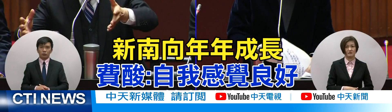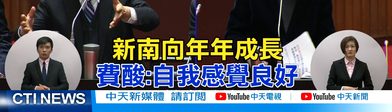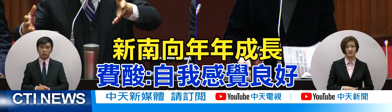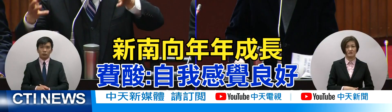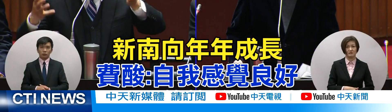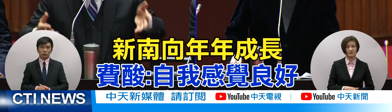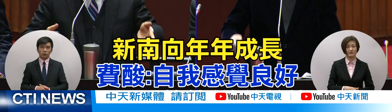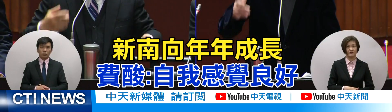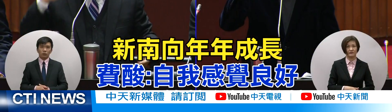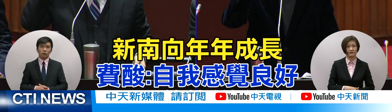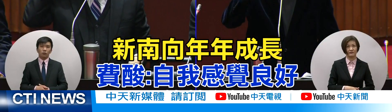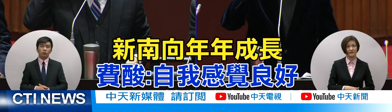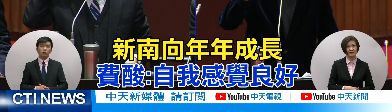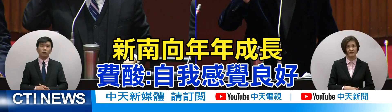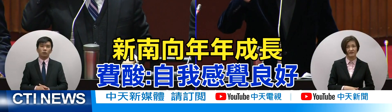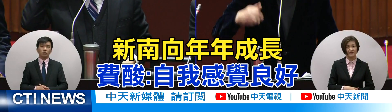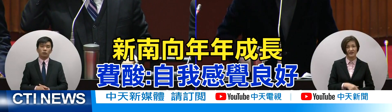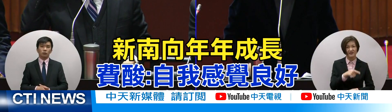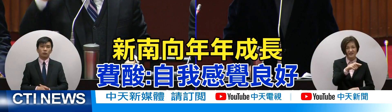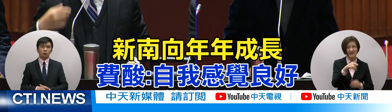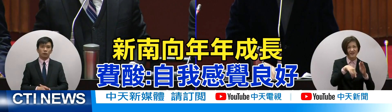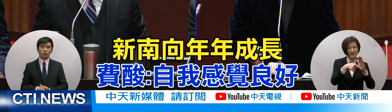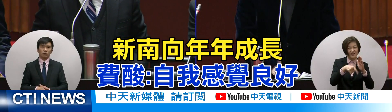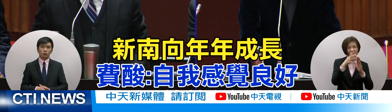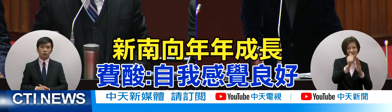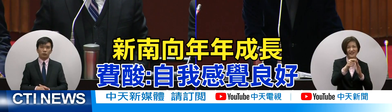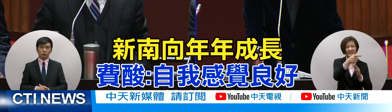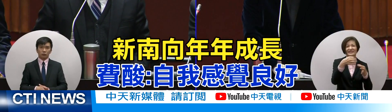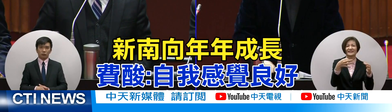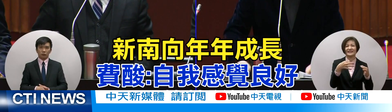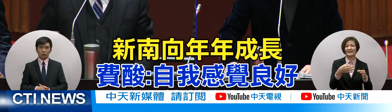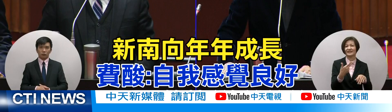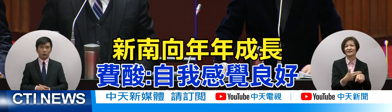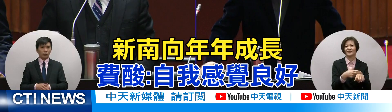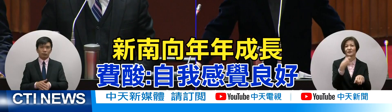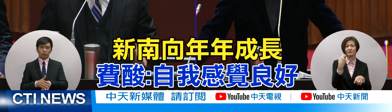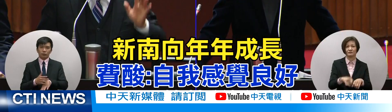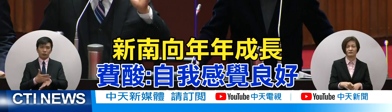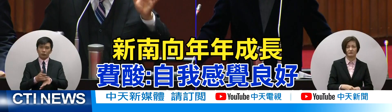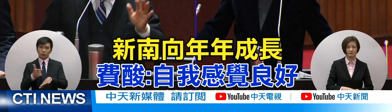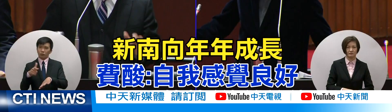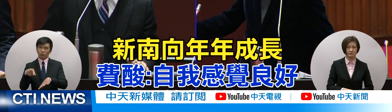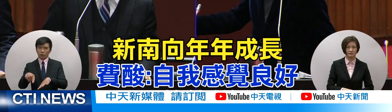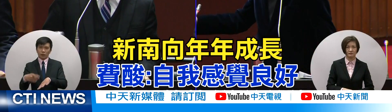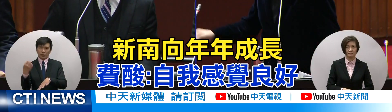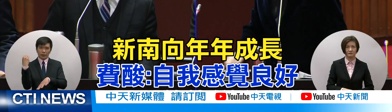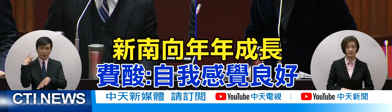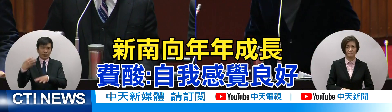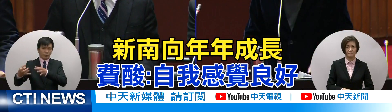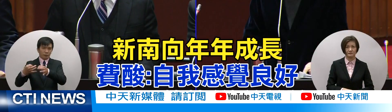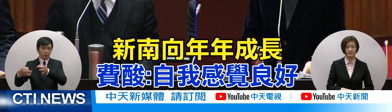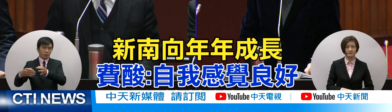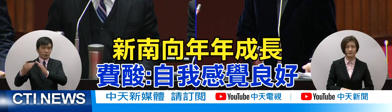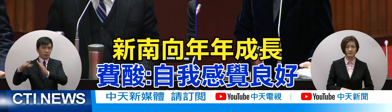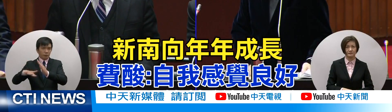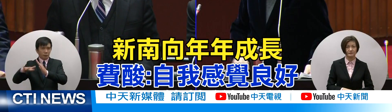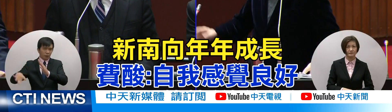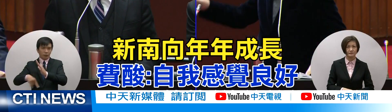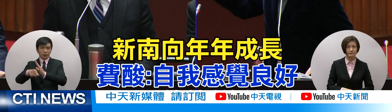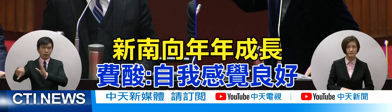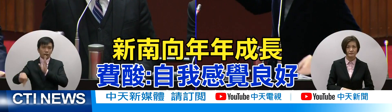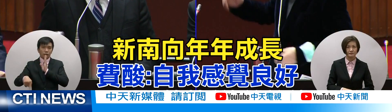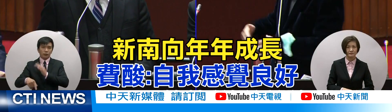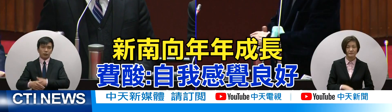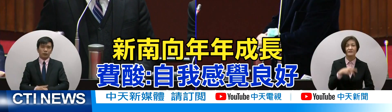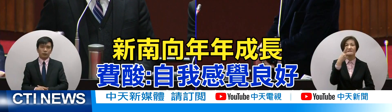国的市场，中国的 你生意做得很烂啦、啊，你不要讲做生意了啊。 这个我们是新开发的市场。